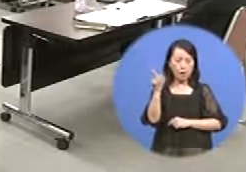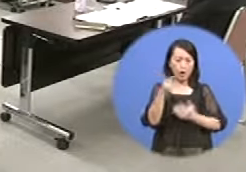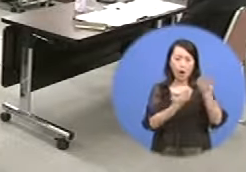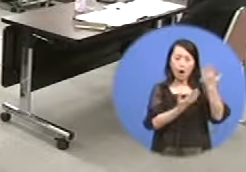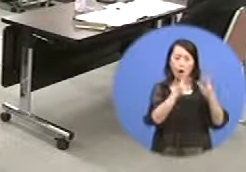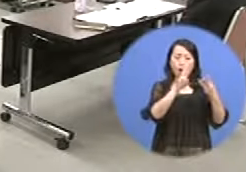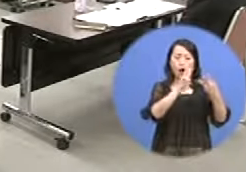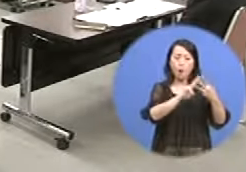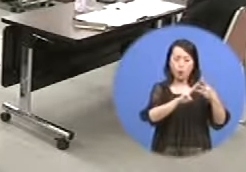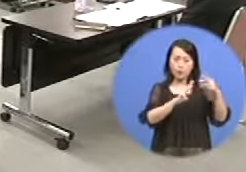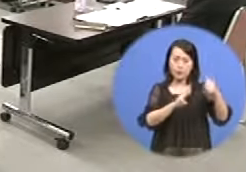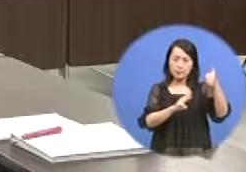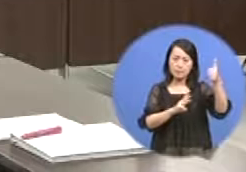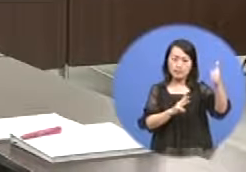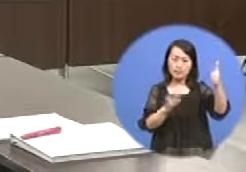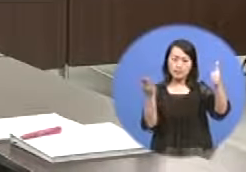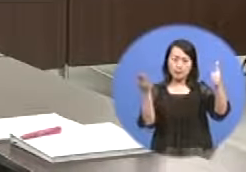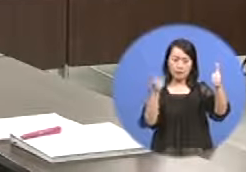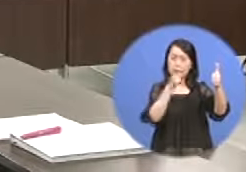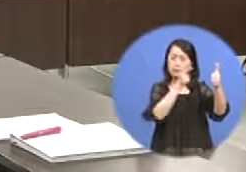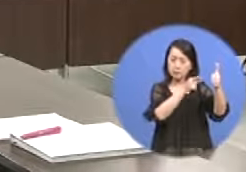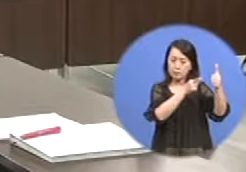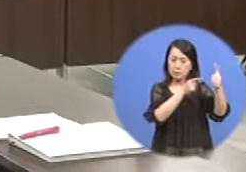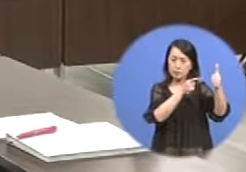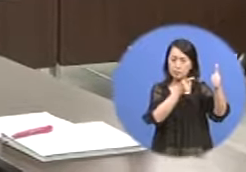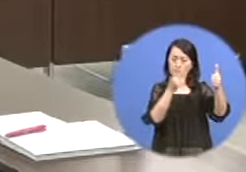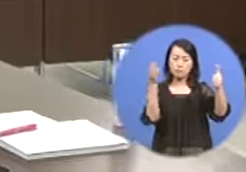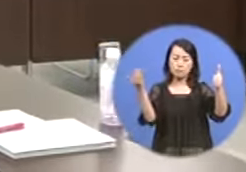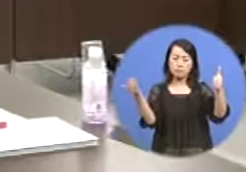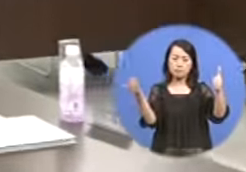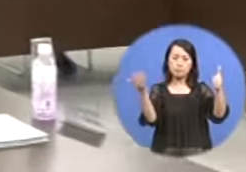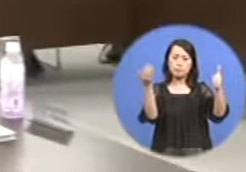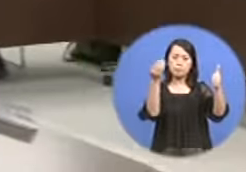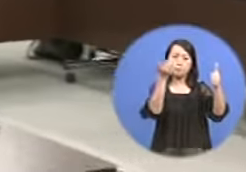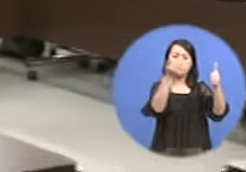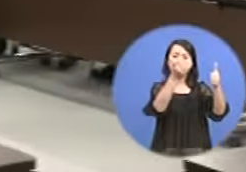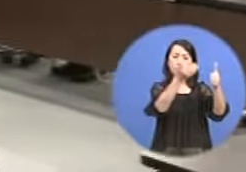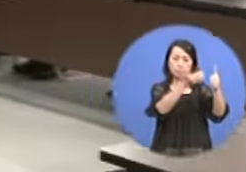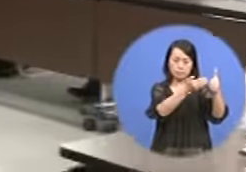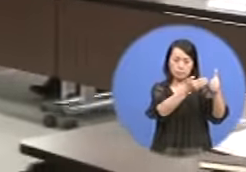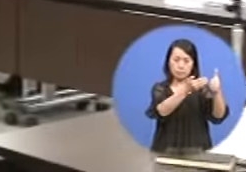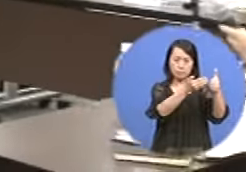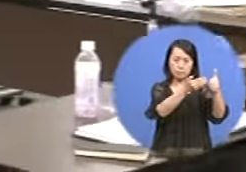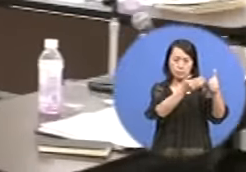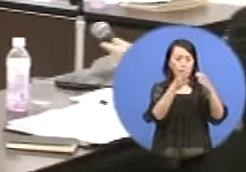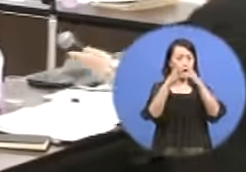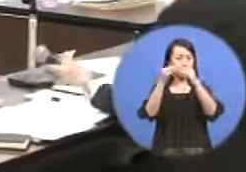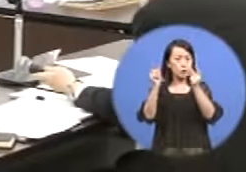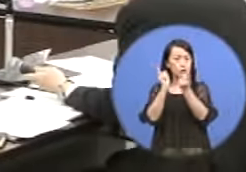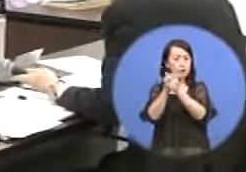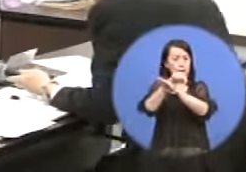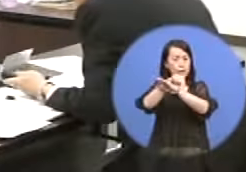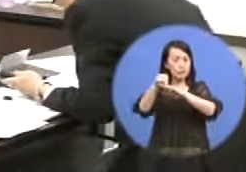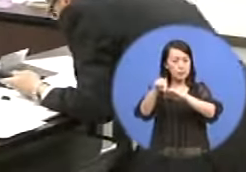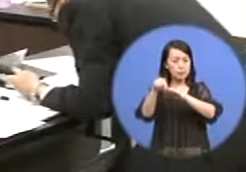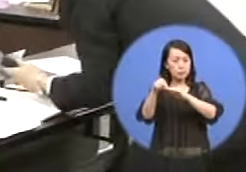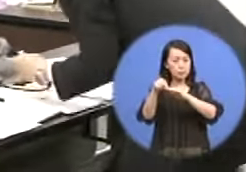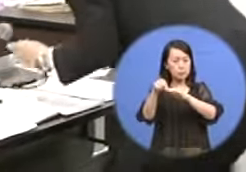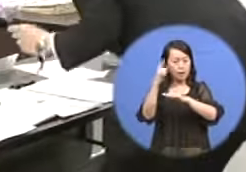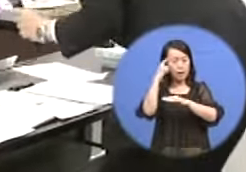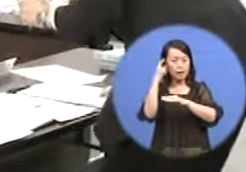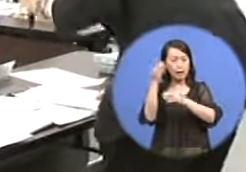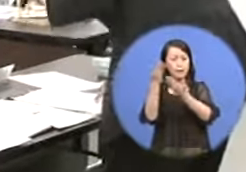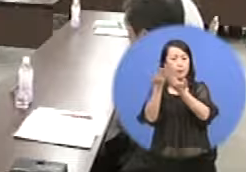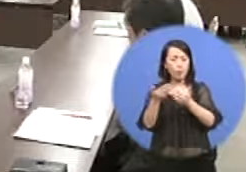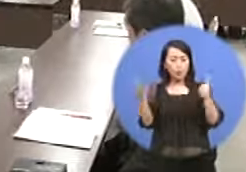人者がいらっしゃる徳島県の先生ですけど、はい、その方、に頼んで国としての対策も考えてもらってるんです、で